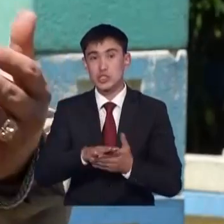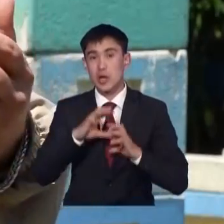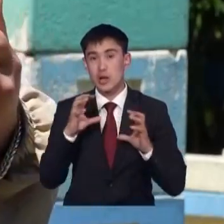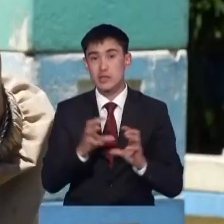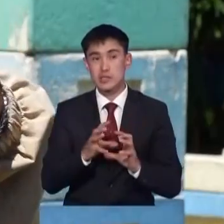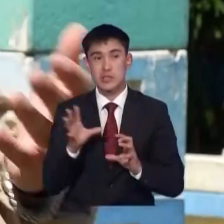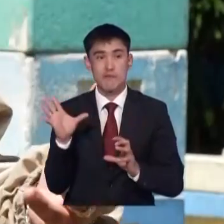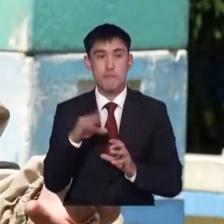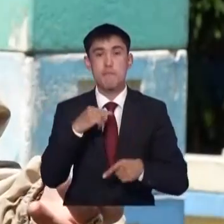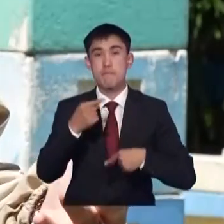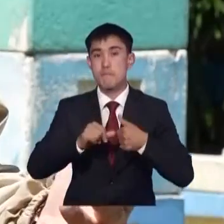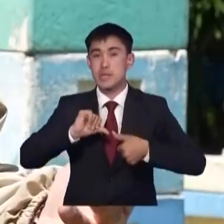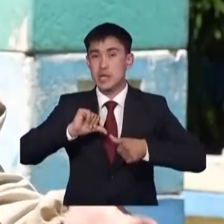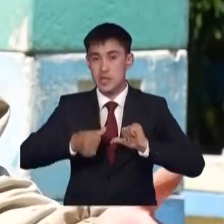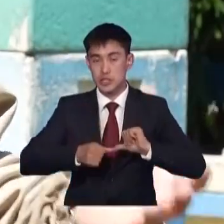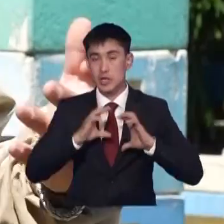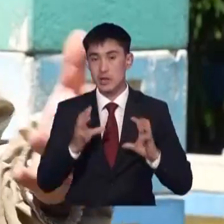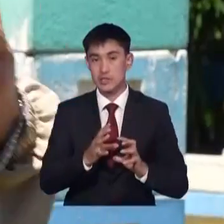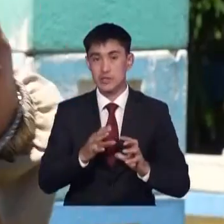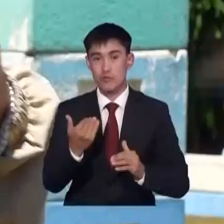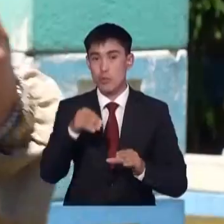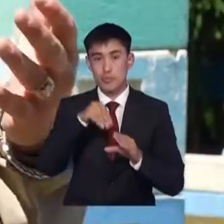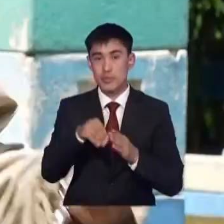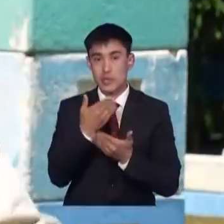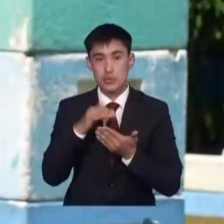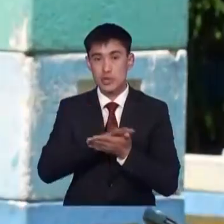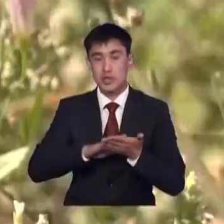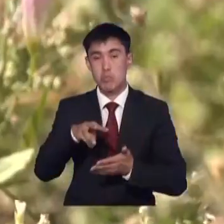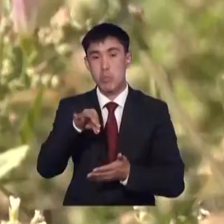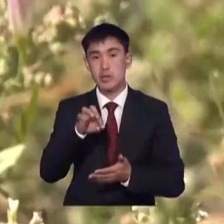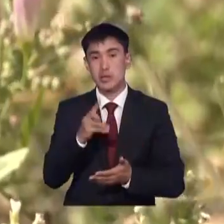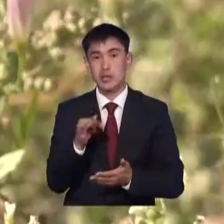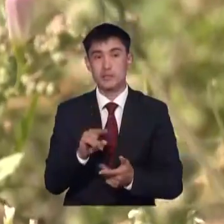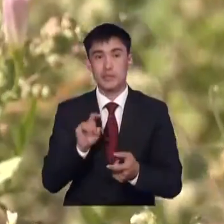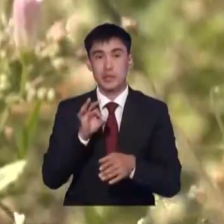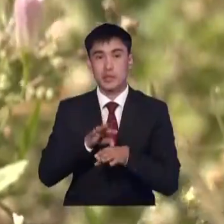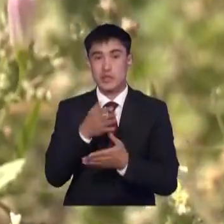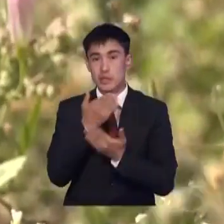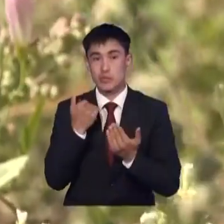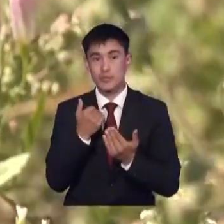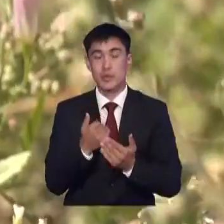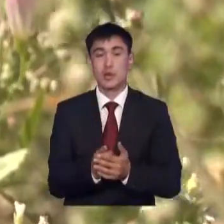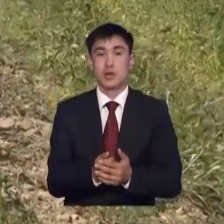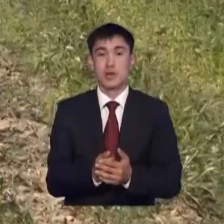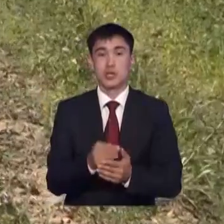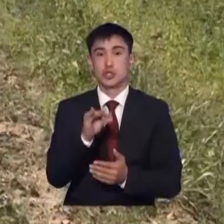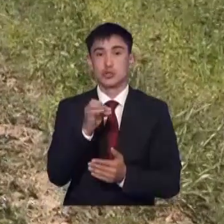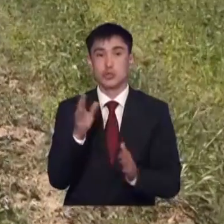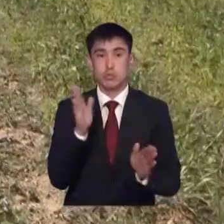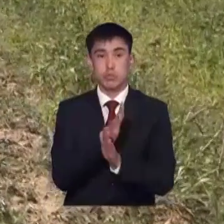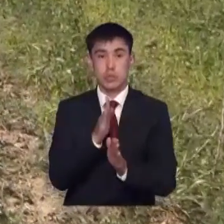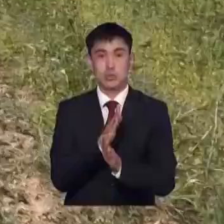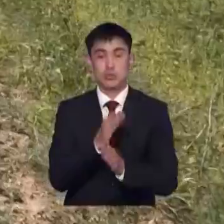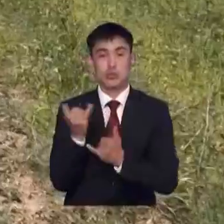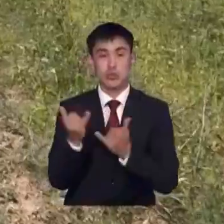храниться бесконечно потому что в нём не содержится никаких бактерий жтс аграрный край благодаря благоприятным погодным